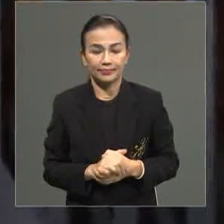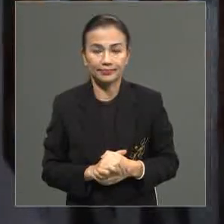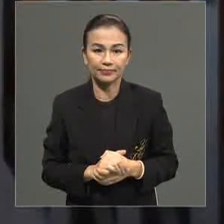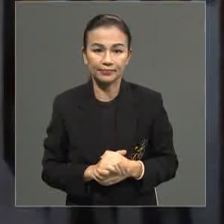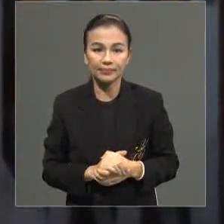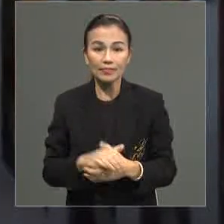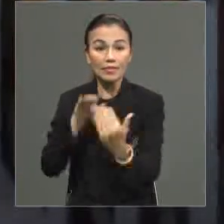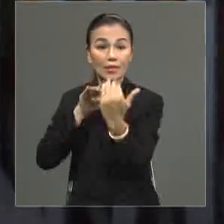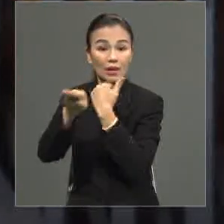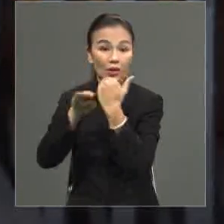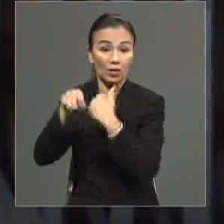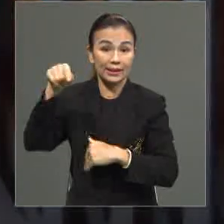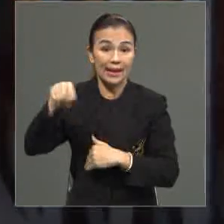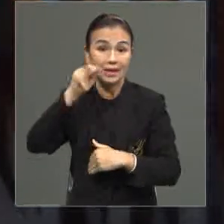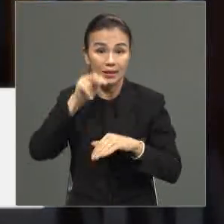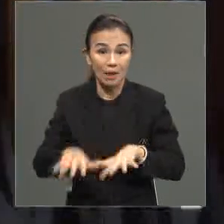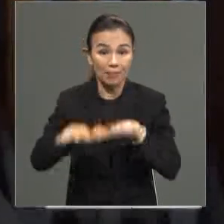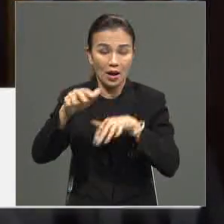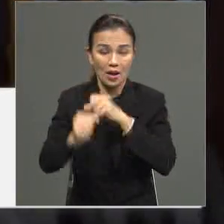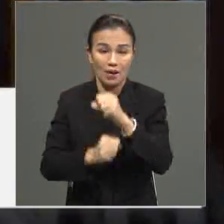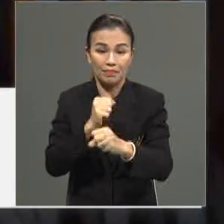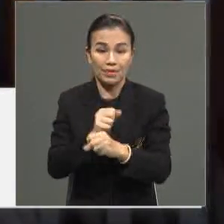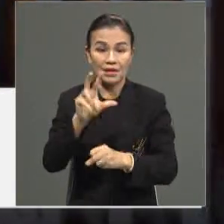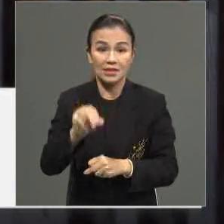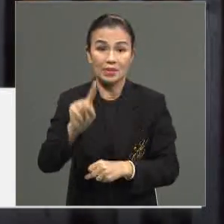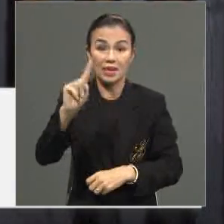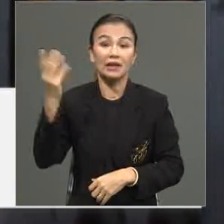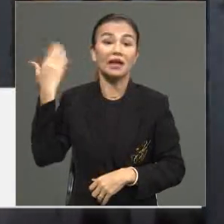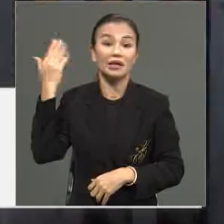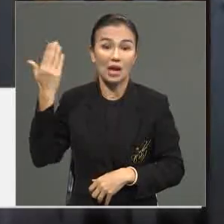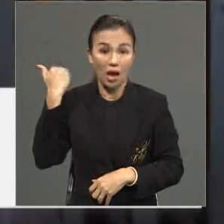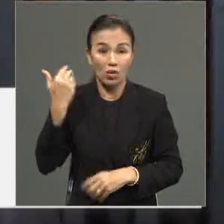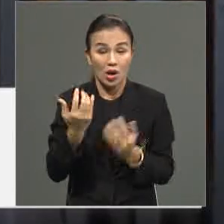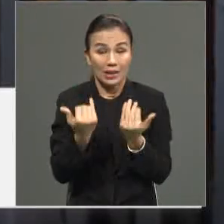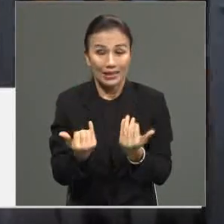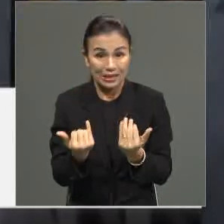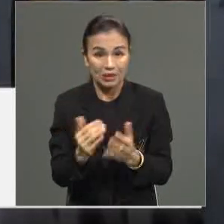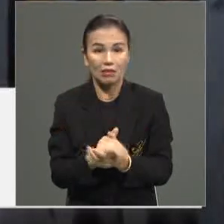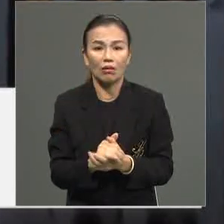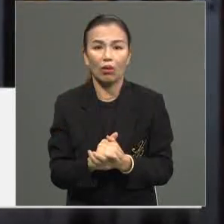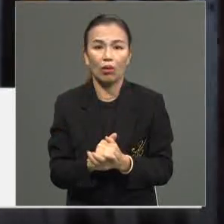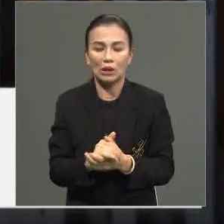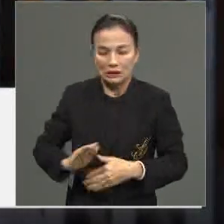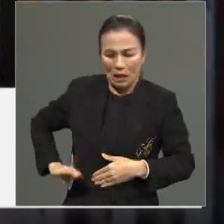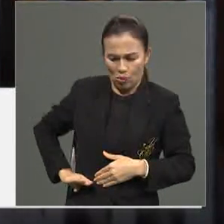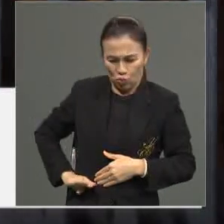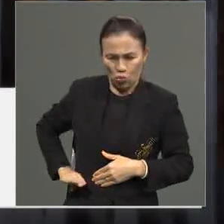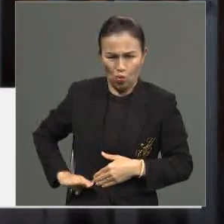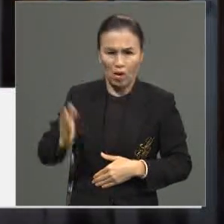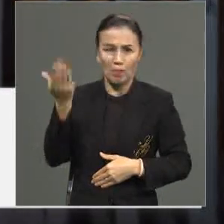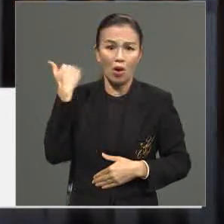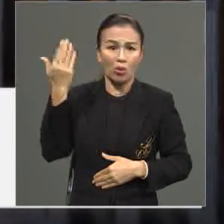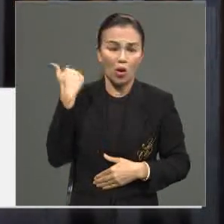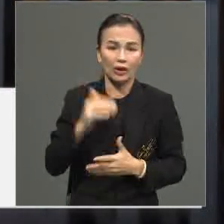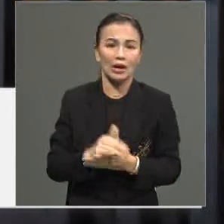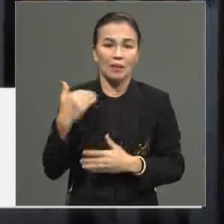ถนนที่พักดีนี้น้ำท่วมหนักที่สุดปี31ที่เขื่อนรั่วนะที่นี่ถนนที่พักดีนี้ถึงเอวเลยถ้าหน้าสถานีเล